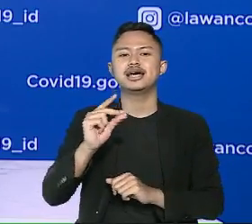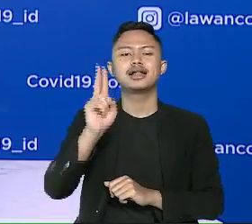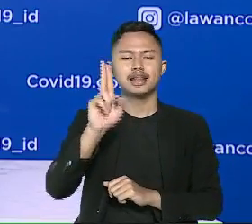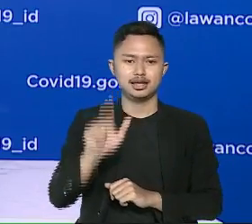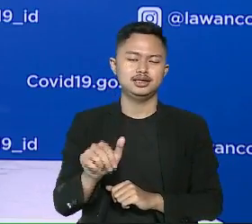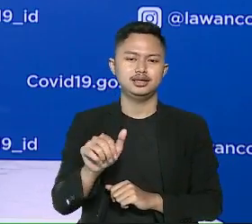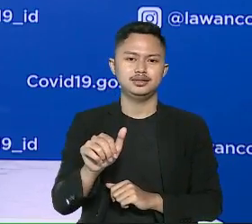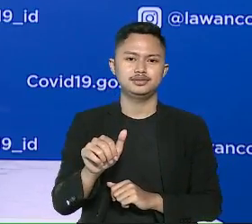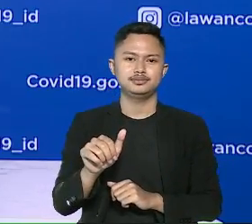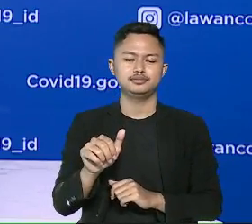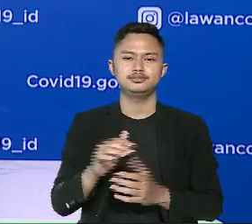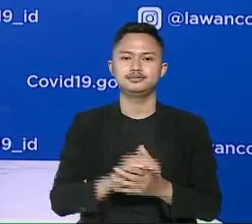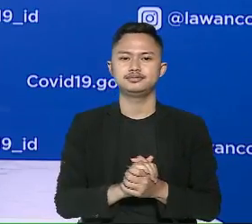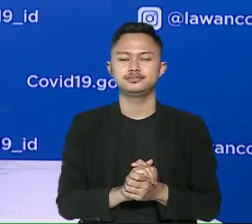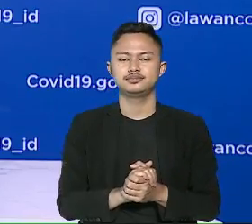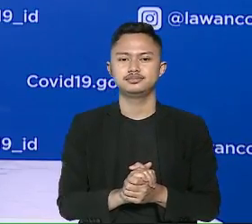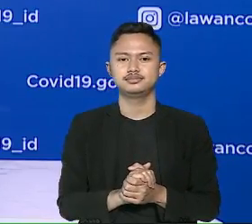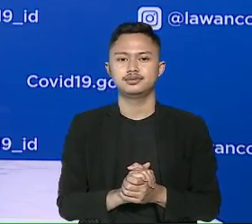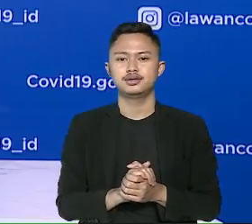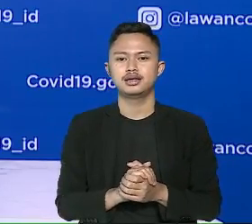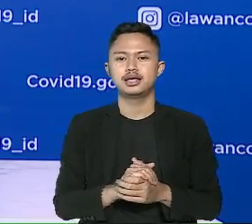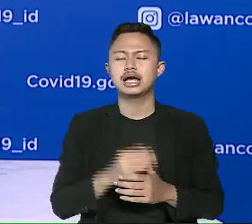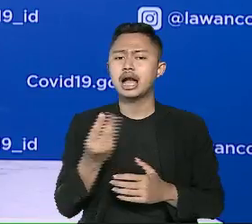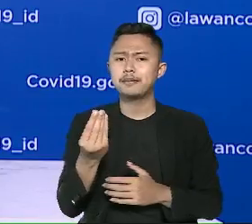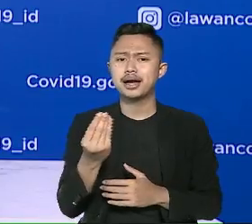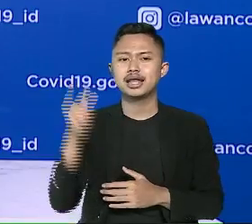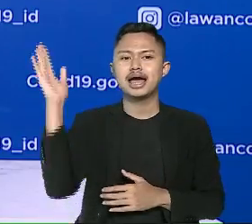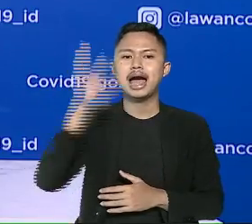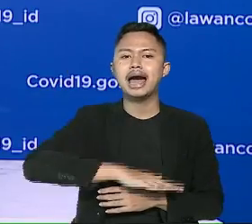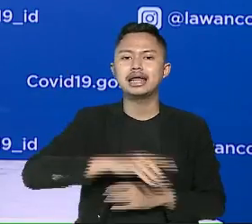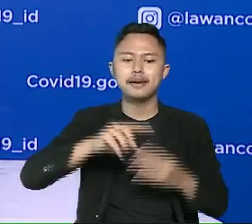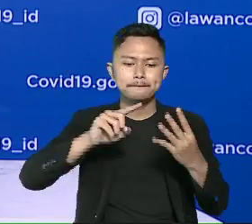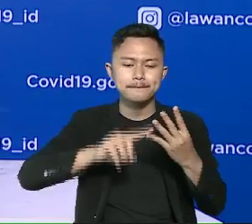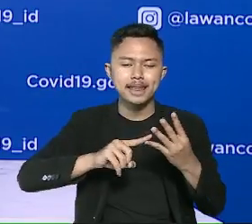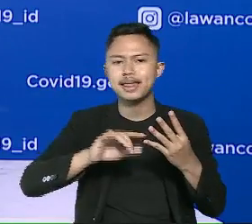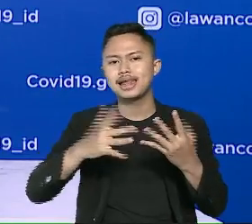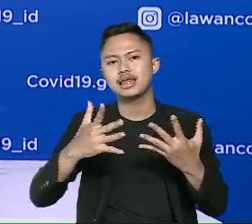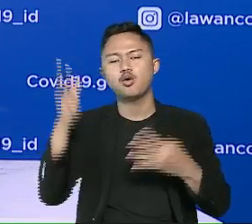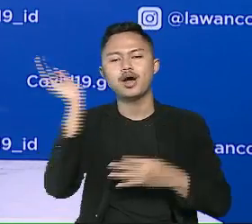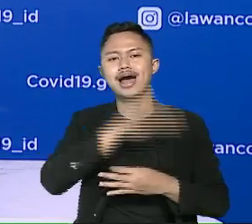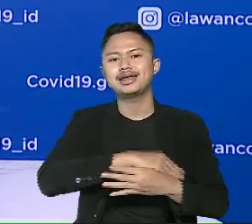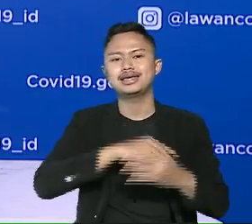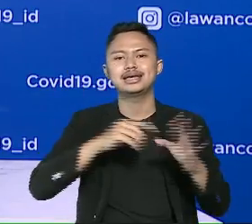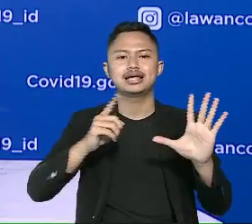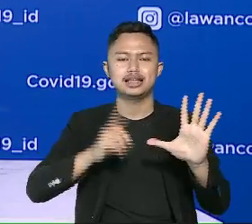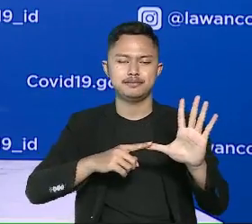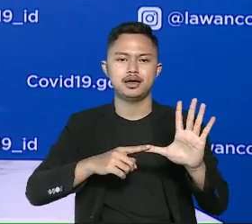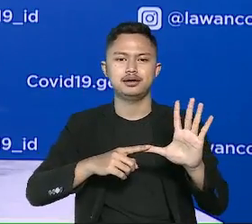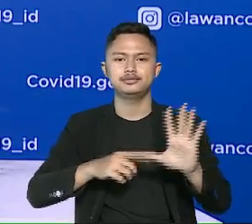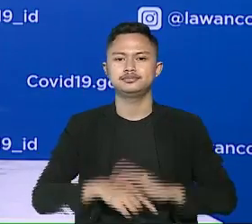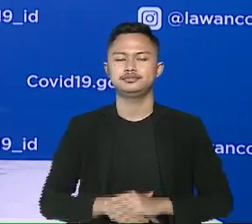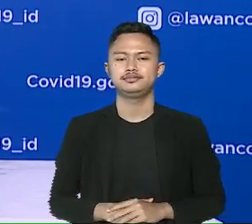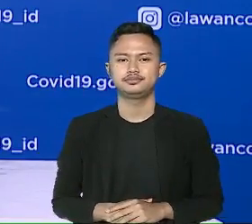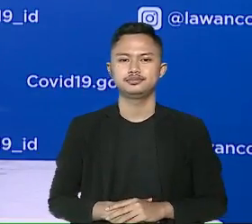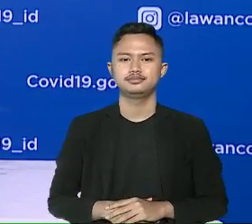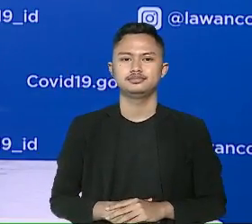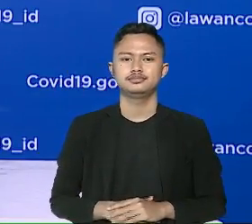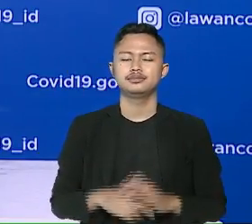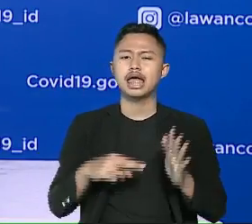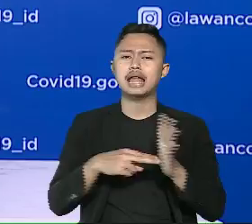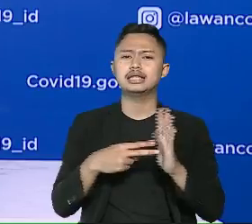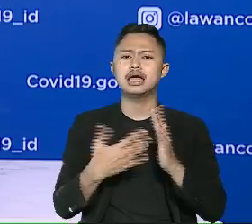hari, dan exit test pada hari keempat untuk kewajiban karantina 5 hari. Penyesuaian aturan